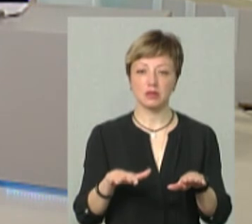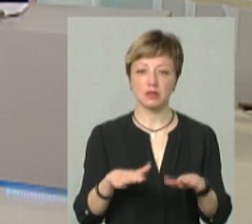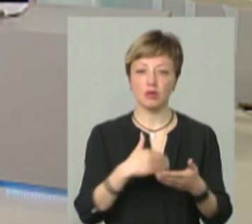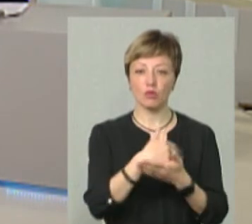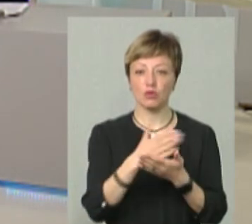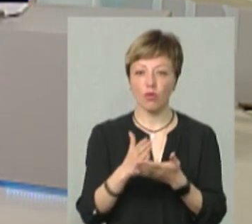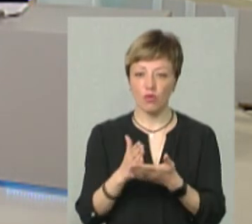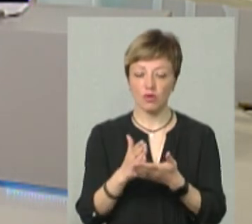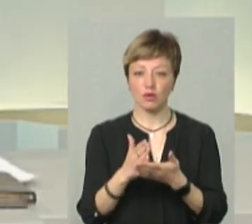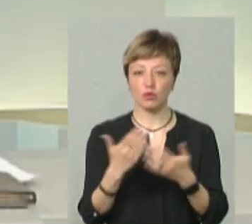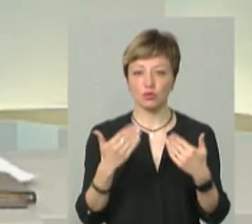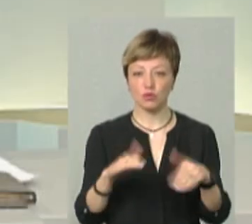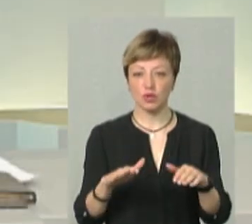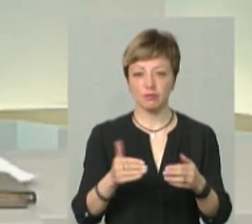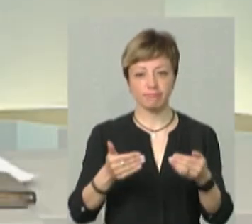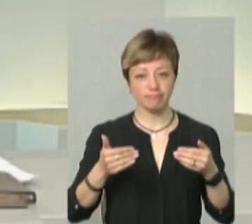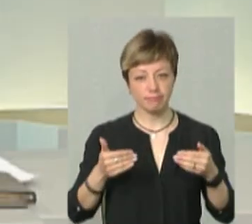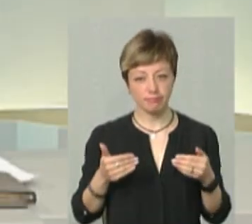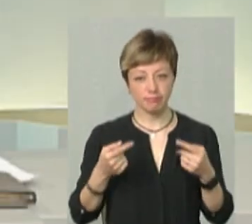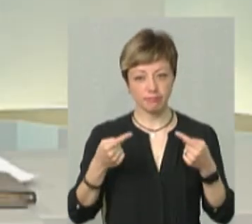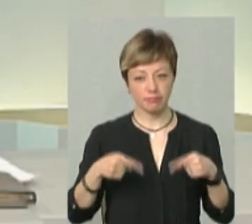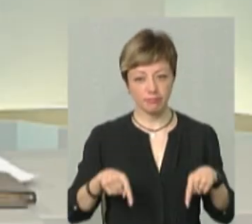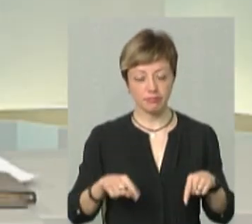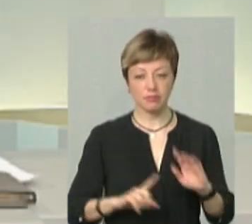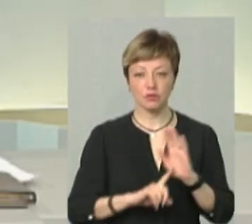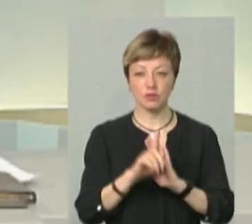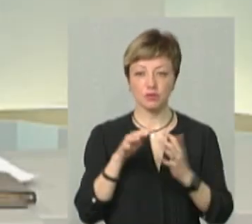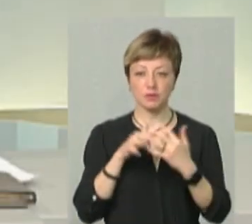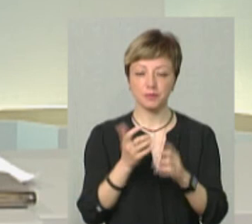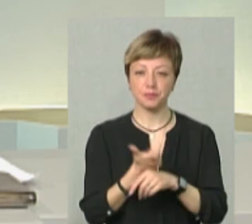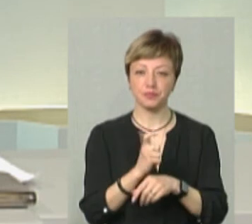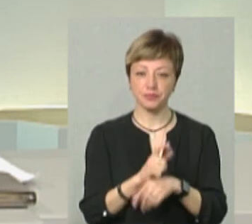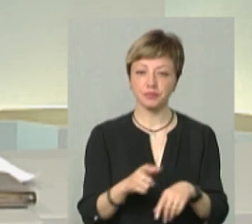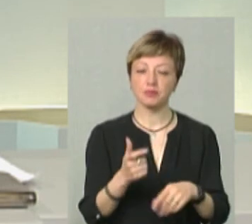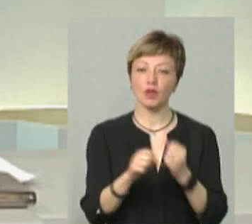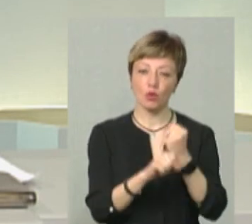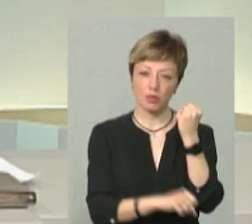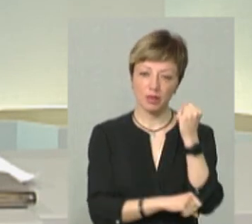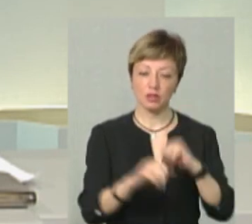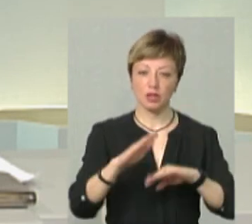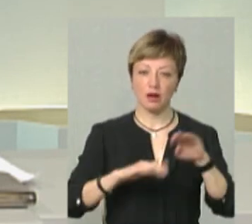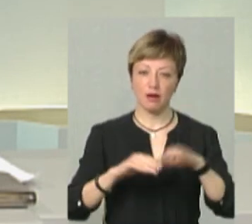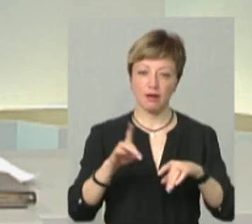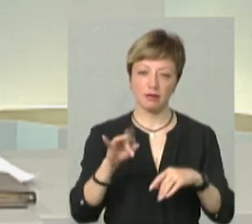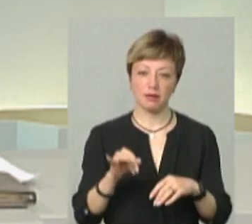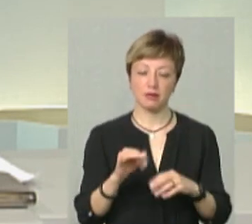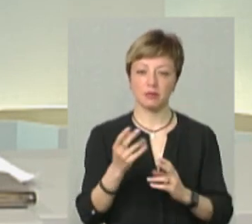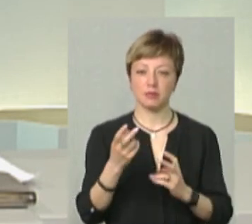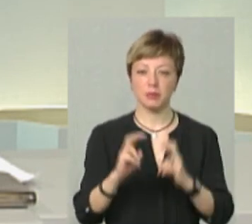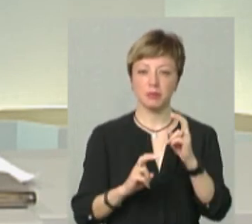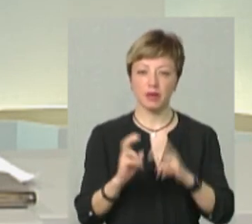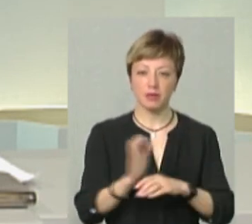сфера обслуговування відійшла назад, скотилася. Початком бойових дій більше, це все ж таки робітничі кадри,